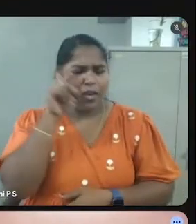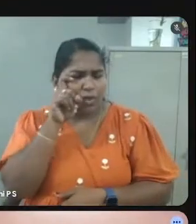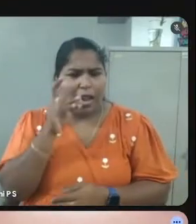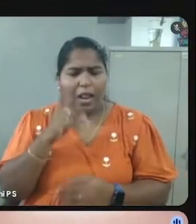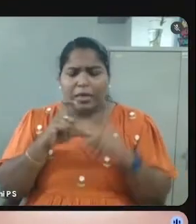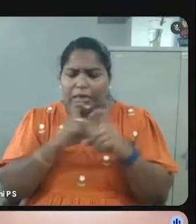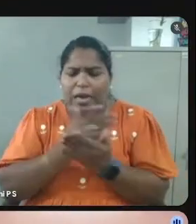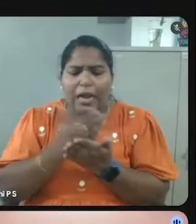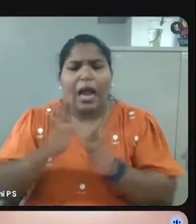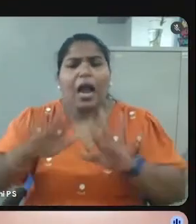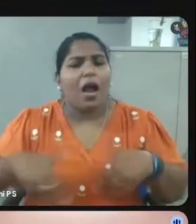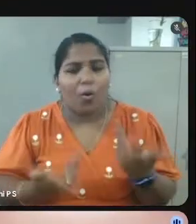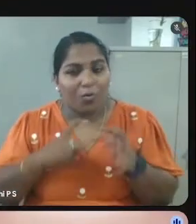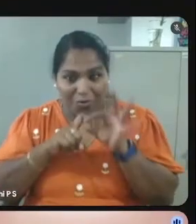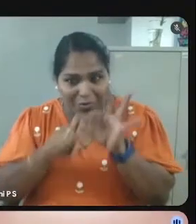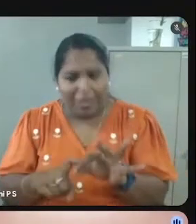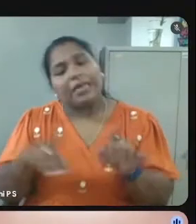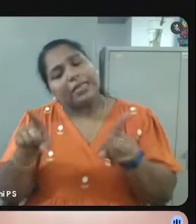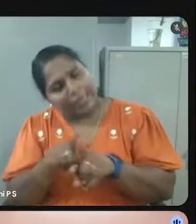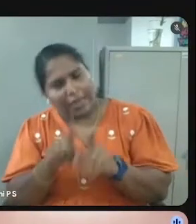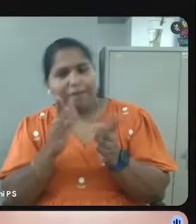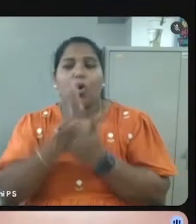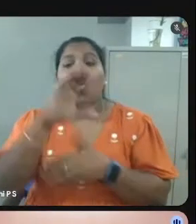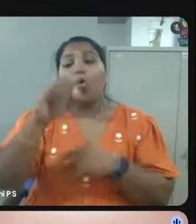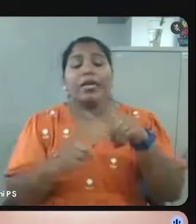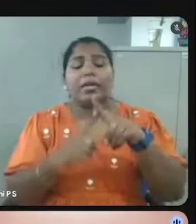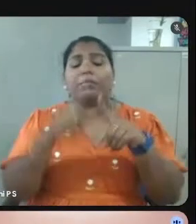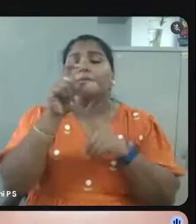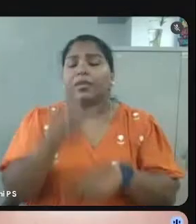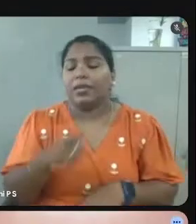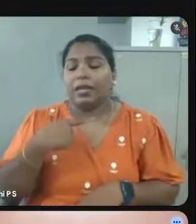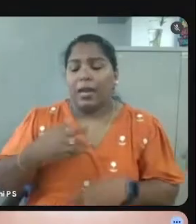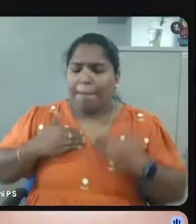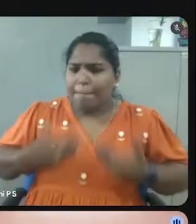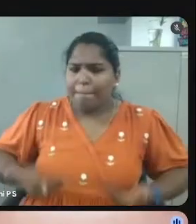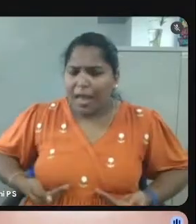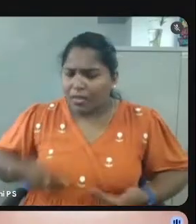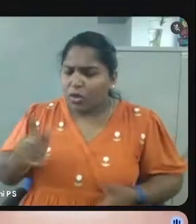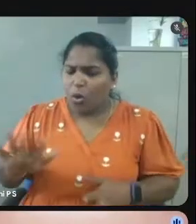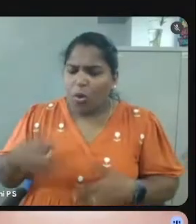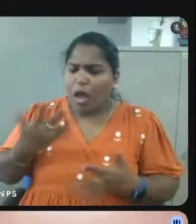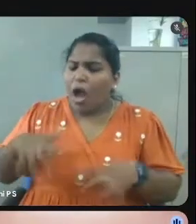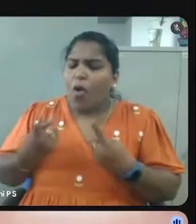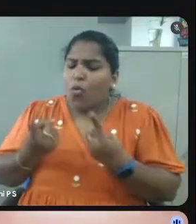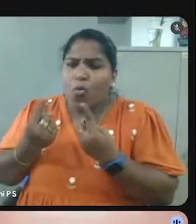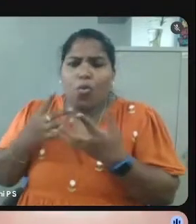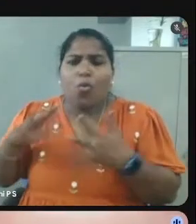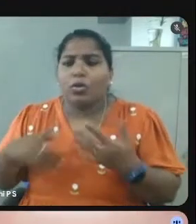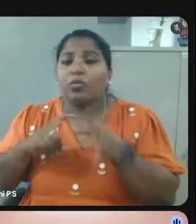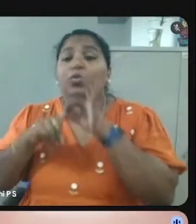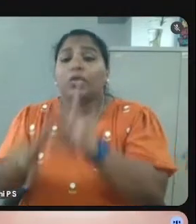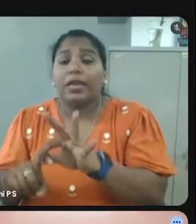അല്ലെ. അപ്പൊ അതുപോലെ തന്നെ ഓക്യുപ്പേഷൻ തെറപ്പിസ്റ്റ് ചോദിക്കും, നിങ്ങളുടെ ബ്രസ്റ്റ് എക്സാമിനേഷൻ എന്തൊക്കെയാണ്. അങ്ങനെ പറയുമ്പോൾ അവർ കുറച്ചുകൂടി ഒരു